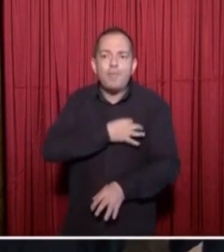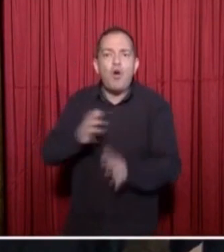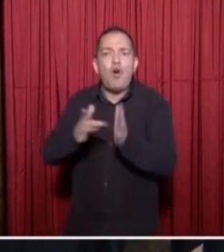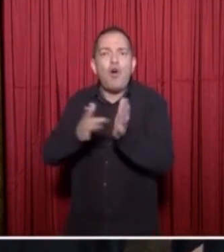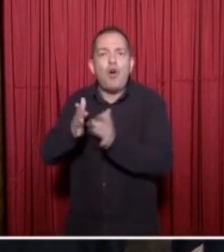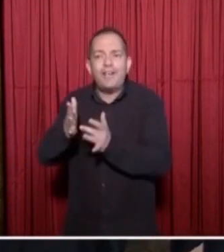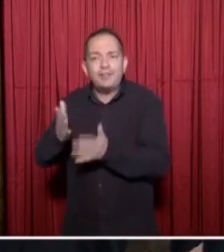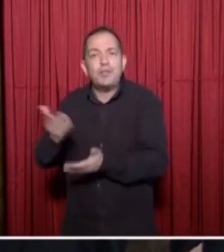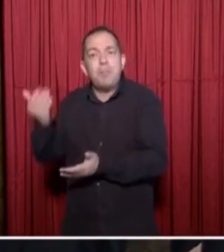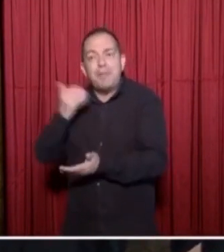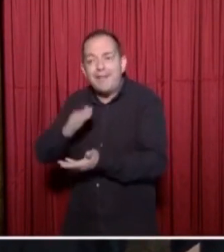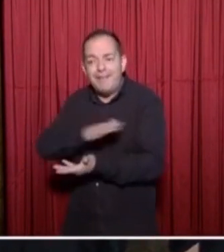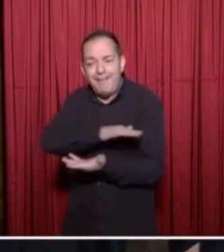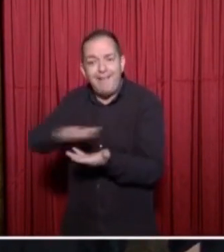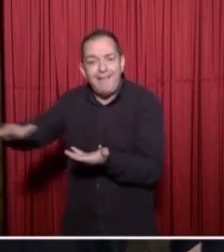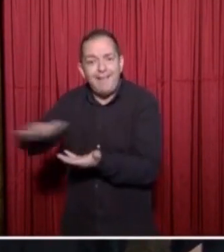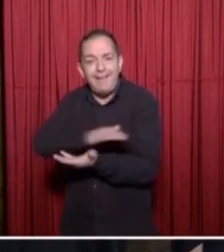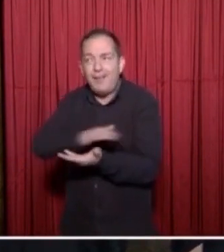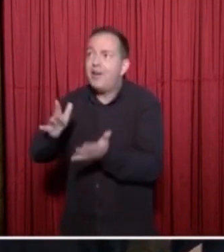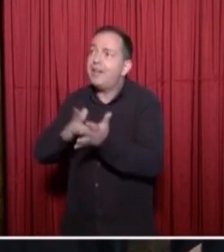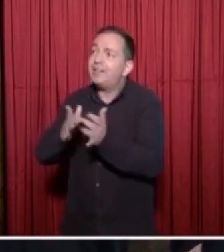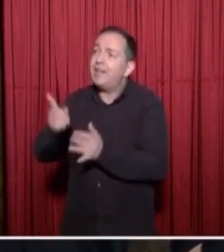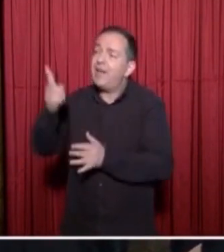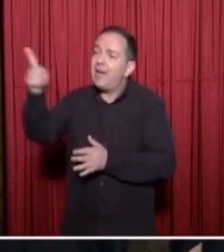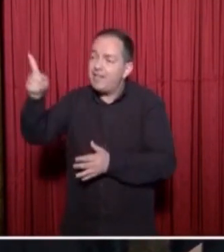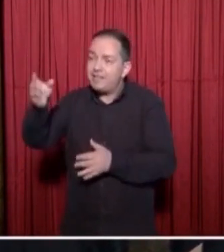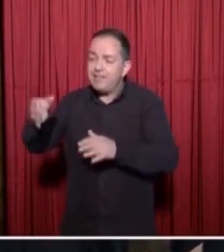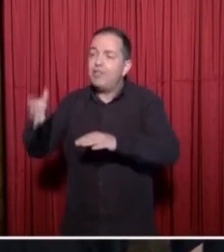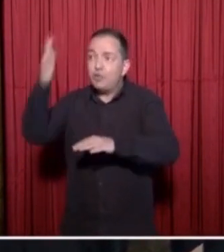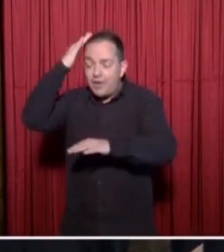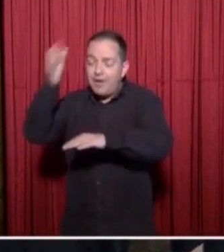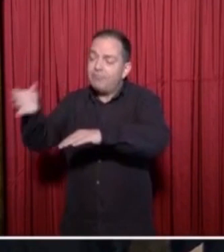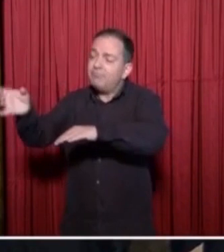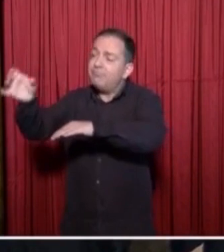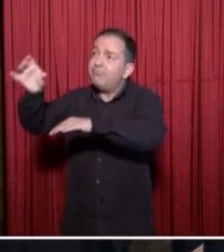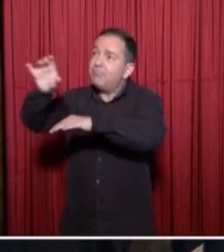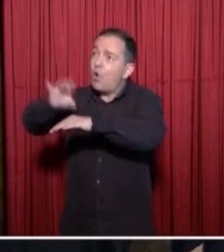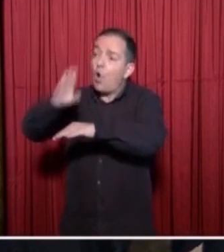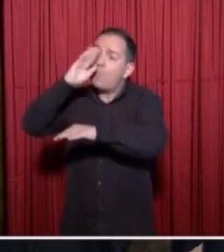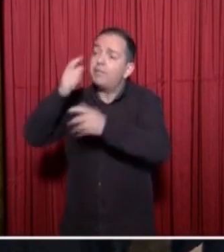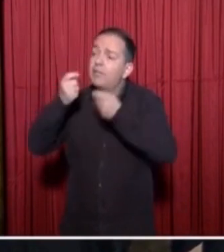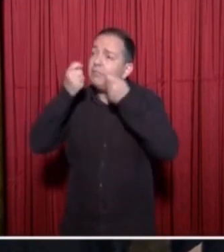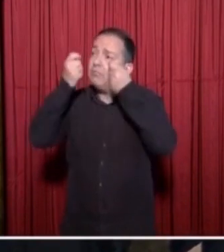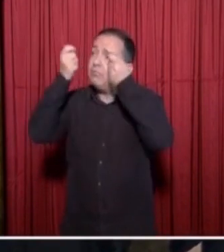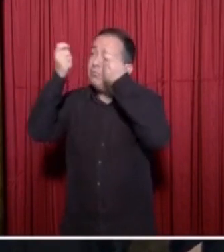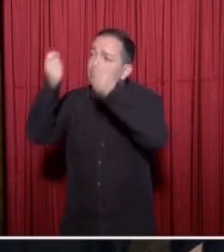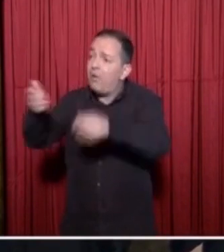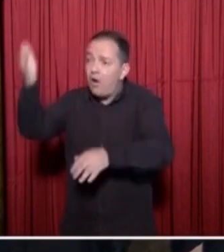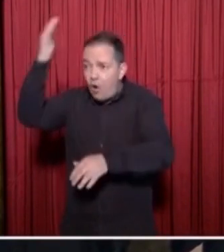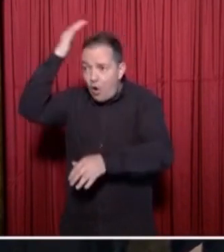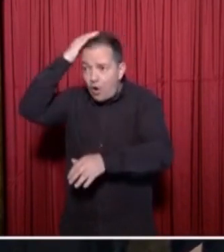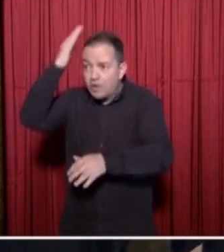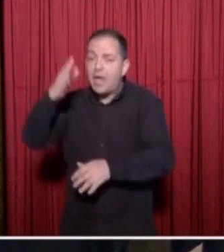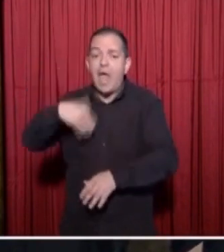νοητό Μύρο Χριστής, Χριστέ ο Θεός, των επιρρήτων παθών ελευθέρωσον και